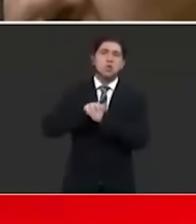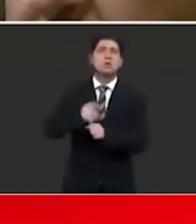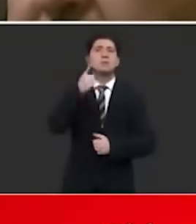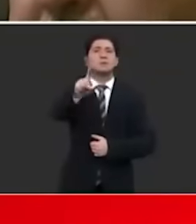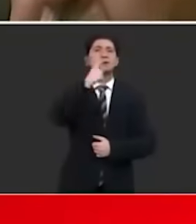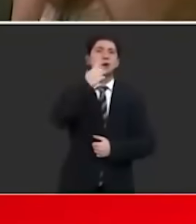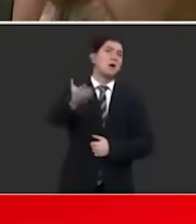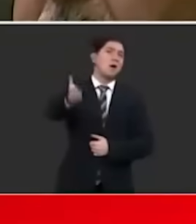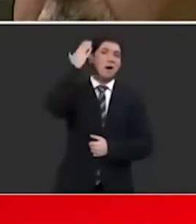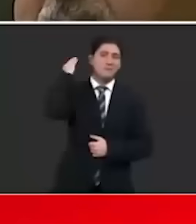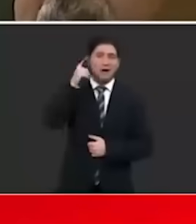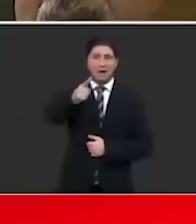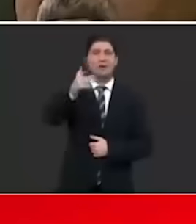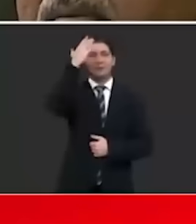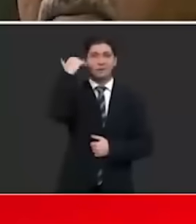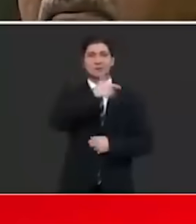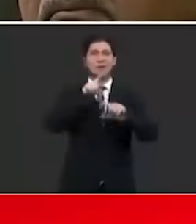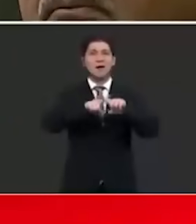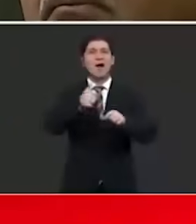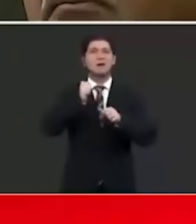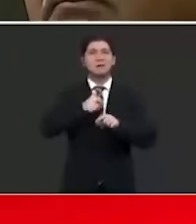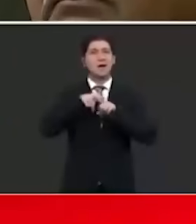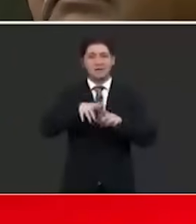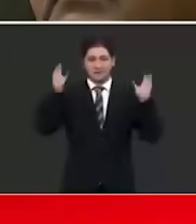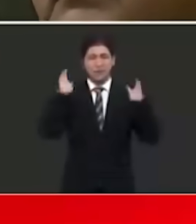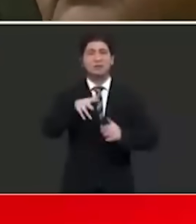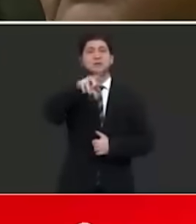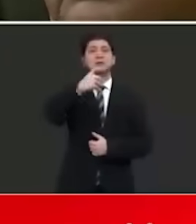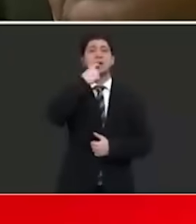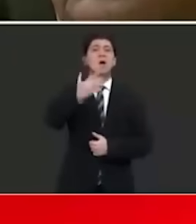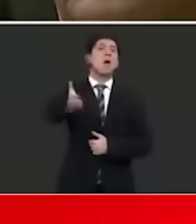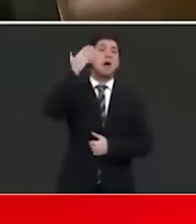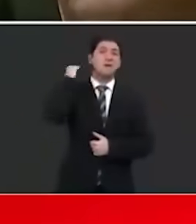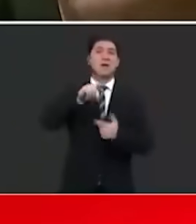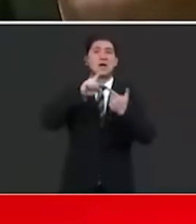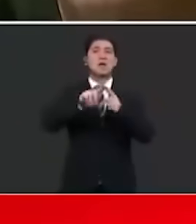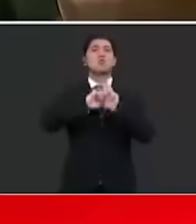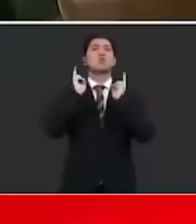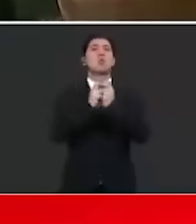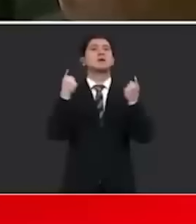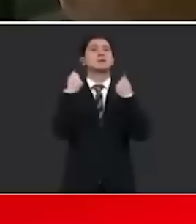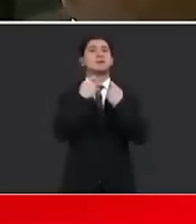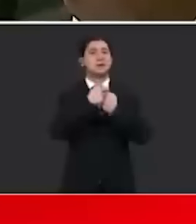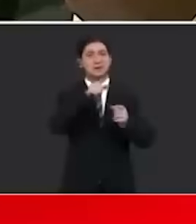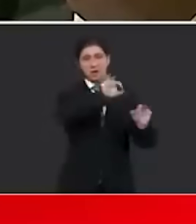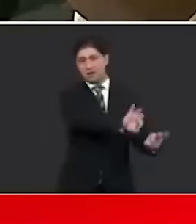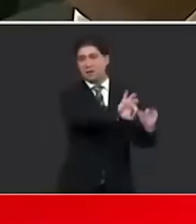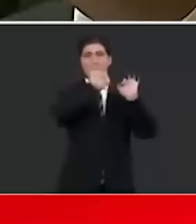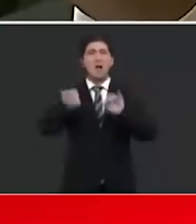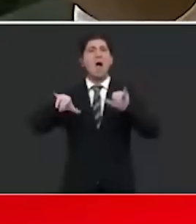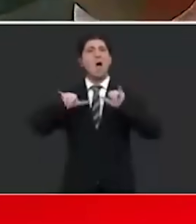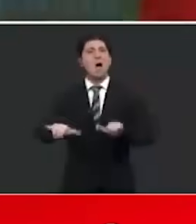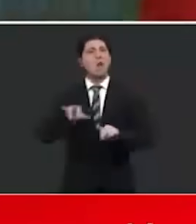önceki Haçlı işgalinde 80 yıl önceki 2. Dünya Savaşı'nda yaşananları